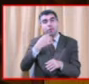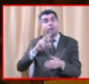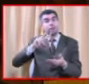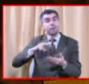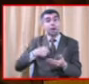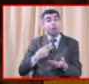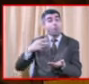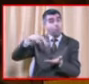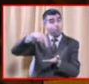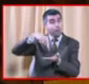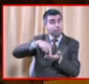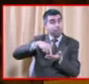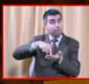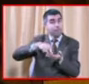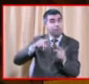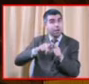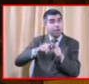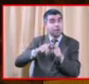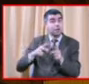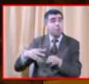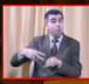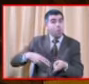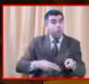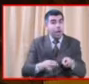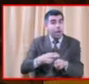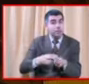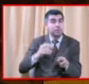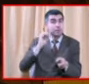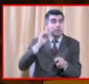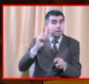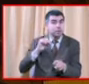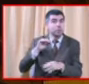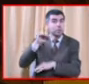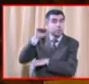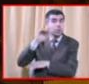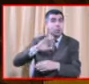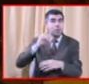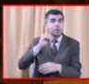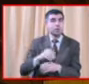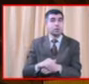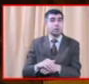المكان ديال الحادثه الاولى اللي وقعت ما بين تيمولاي وبيزاكار.